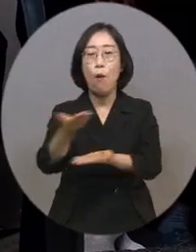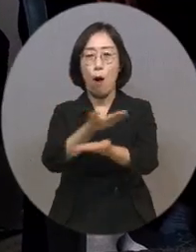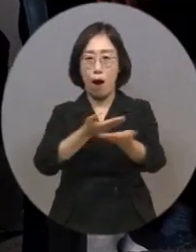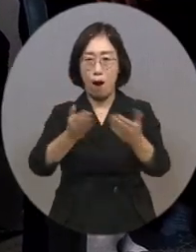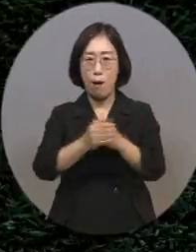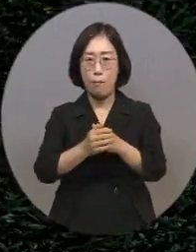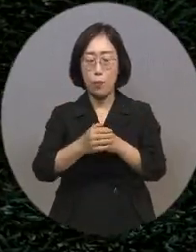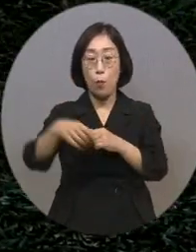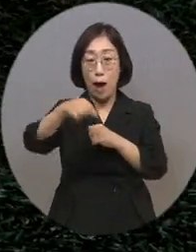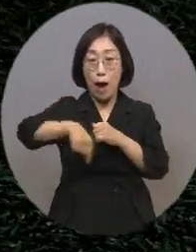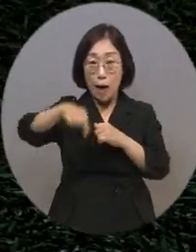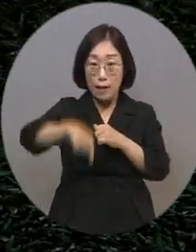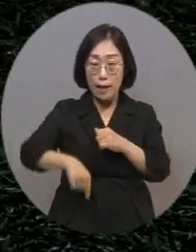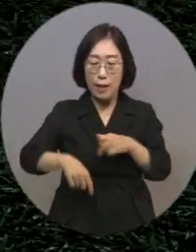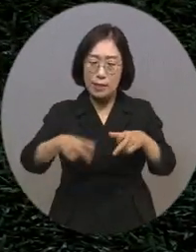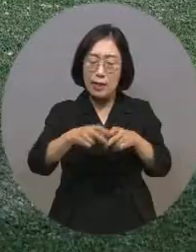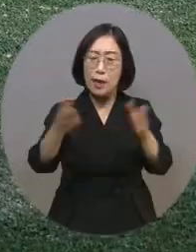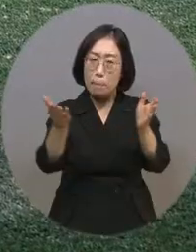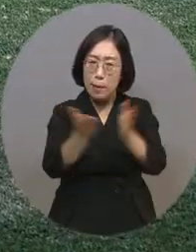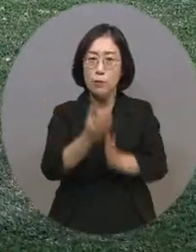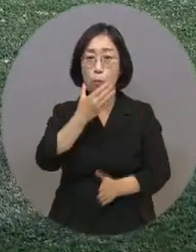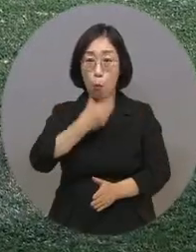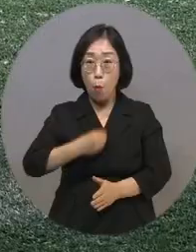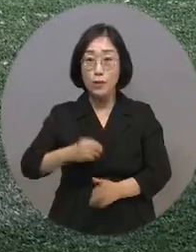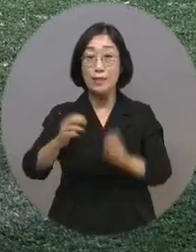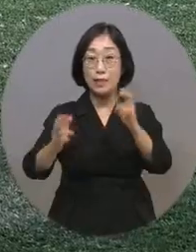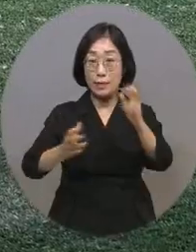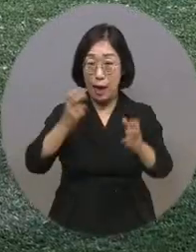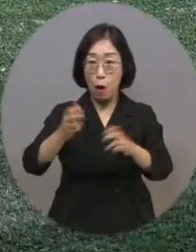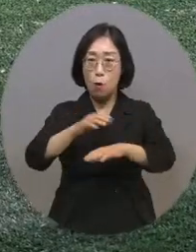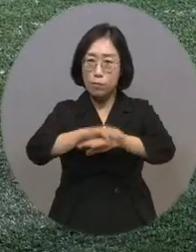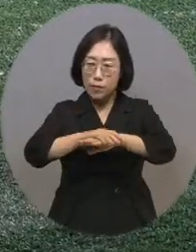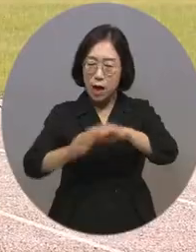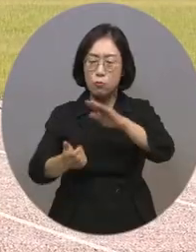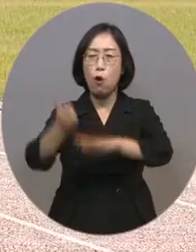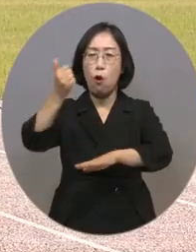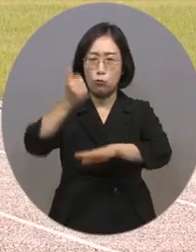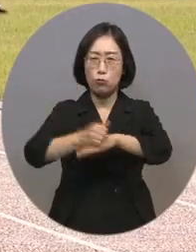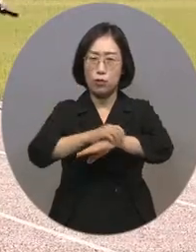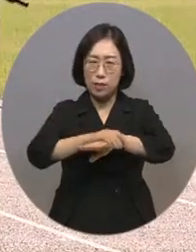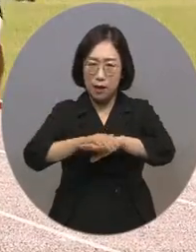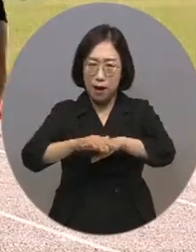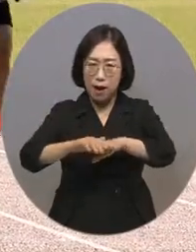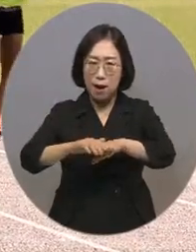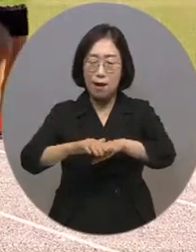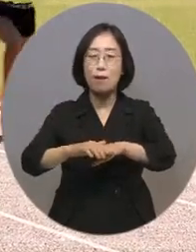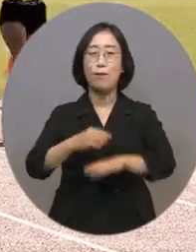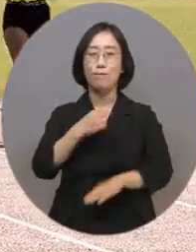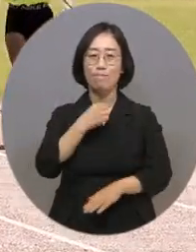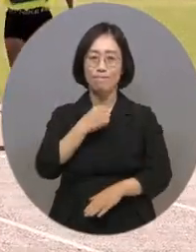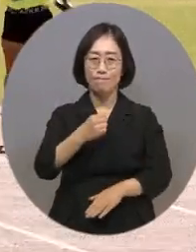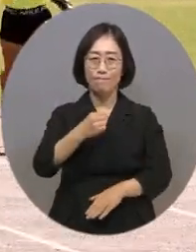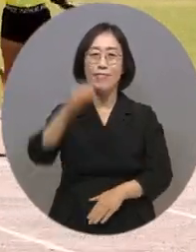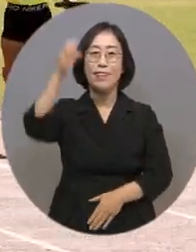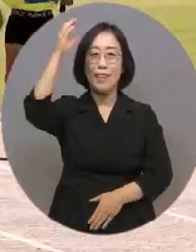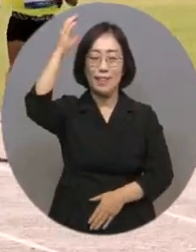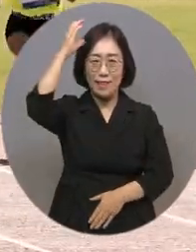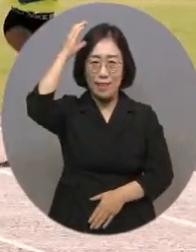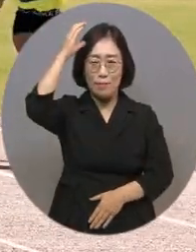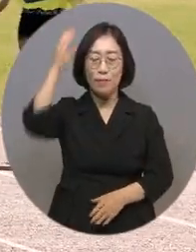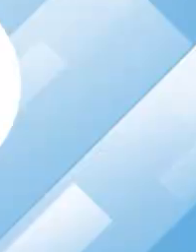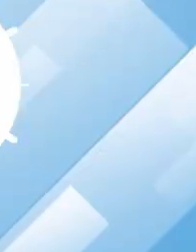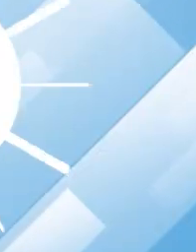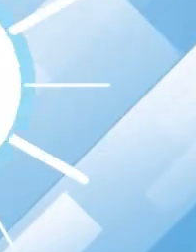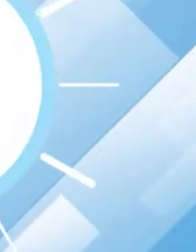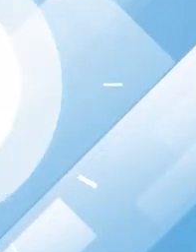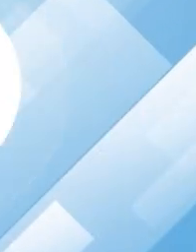추진하는 장애인 맞춤형 복지 사업이 내실 있게 실현되길 기대합니다. 복지TV 뉴스 김재상입니다.